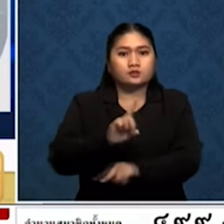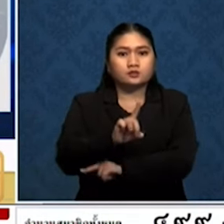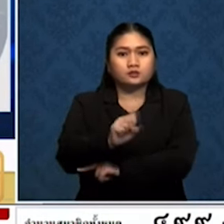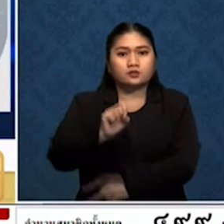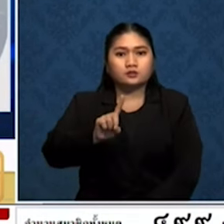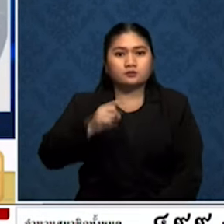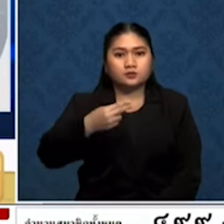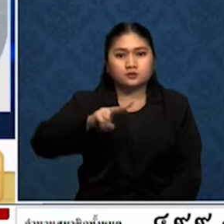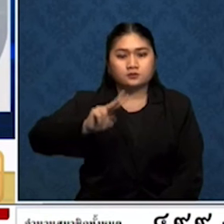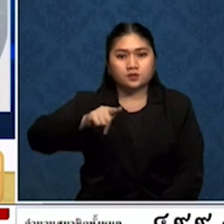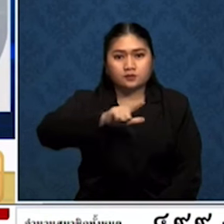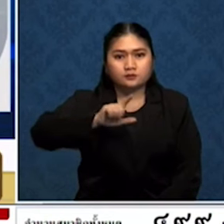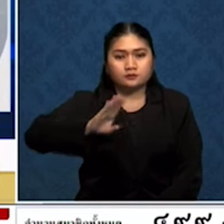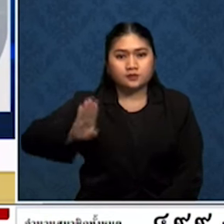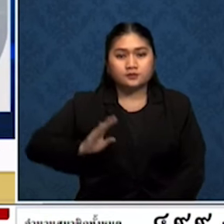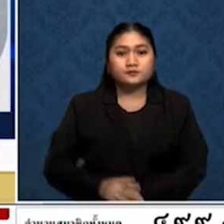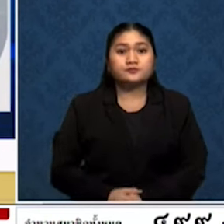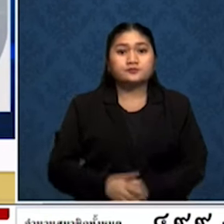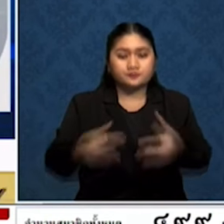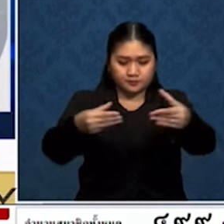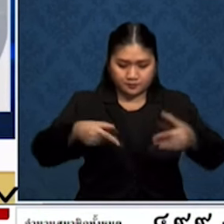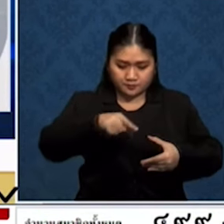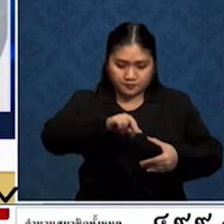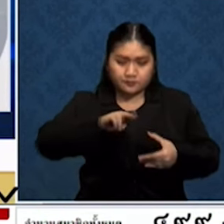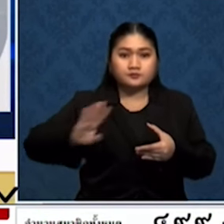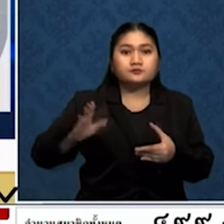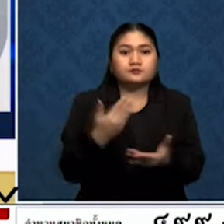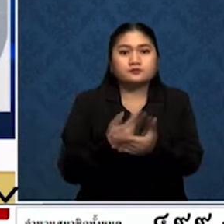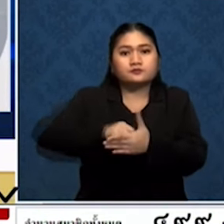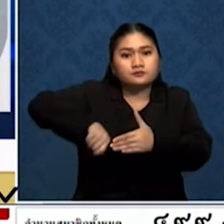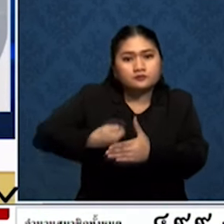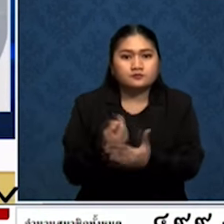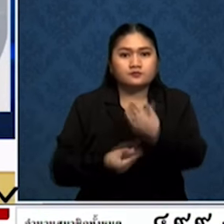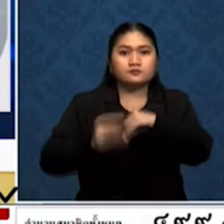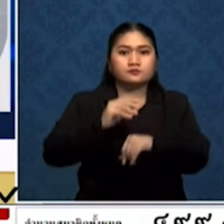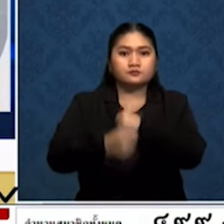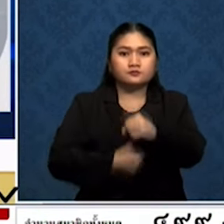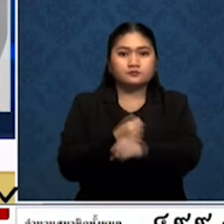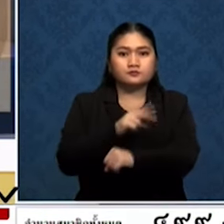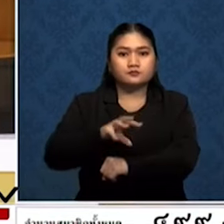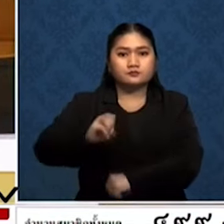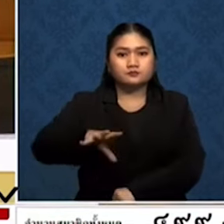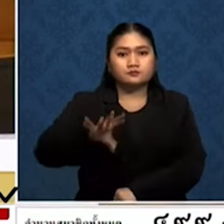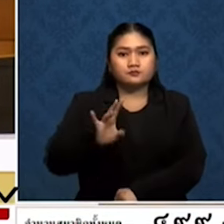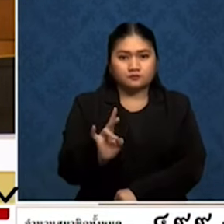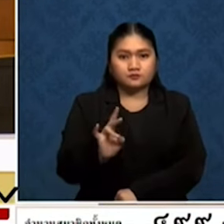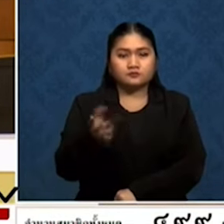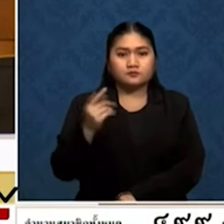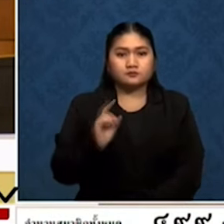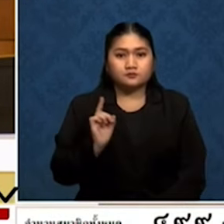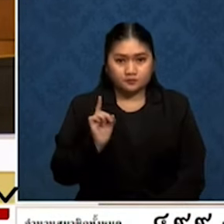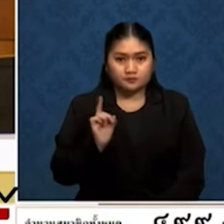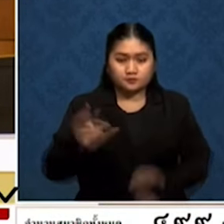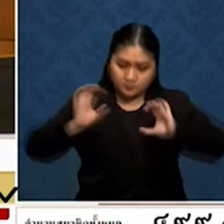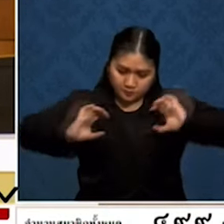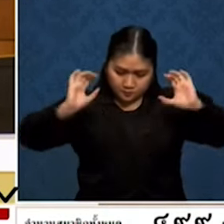112,000 ลานบาทร่างพระชบัหยดก็ประมาณรายจ่ายเพิมเติมประจำปีก็ประมาณป.2.2015 ที่